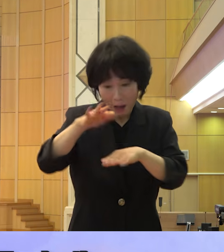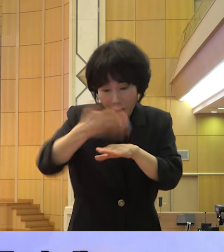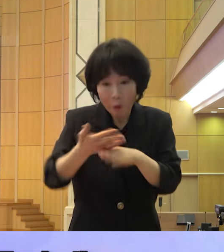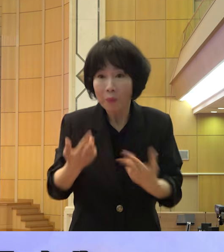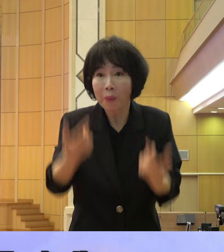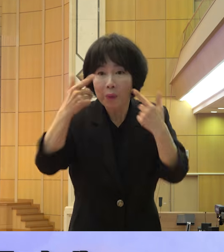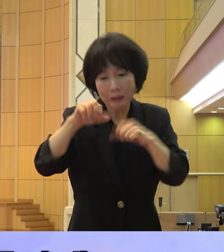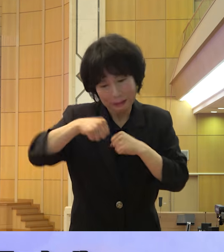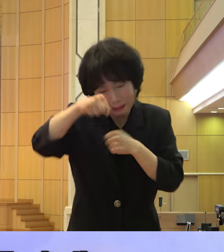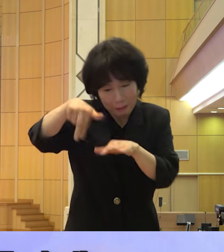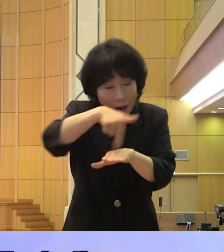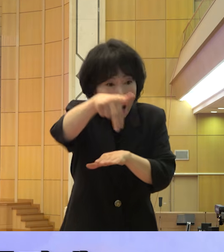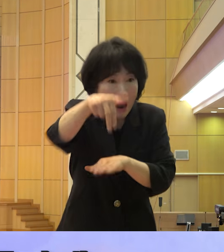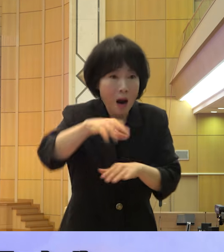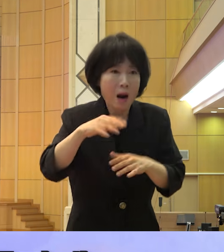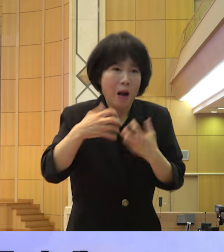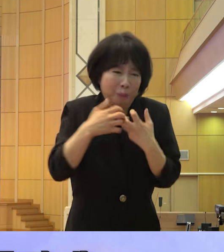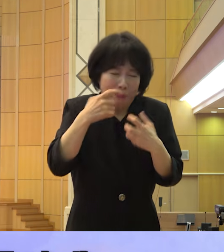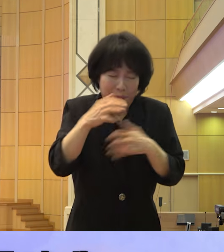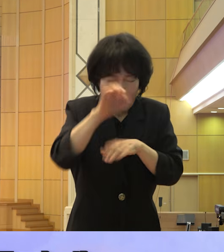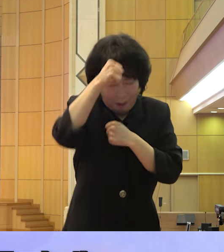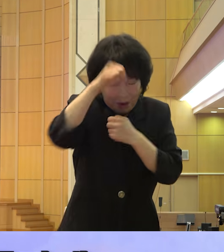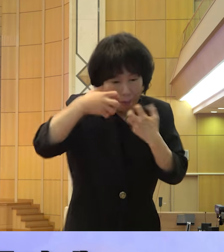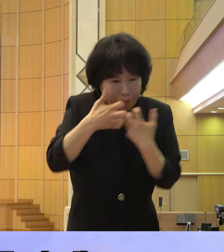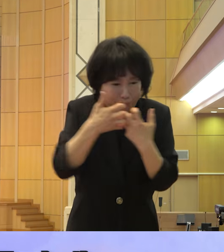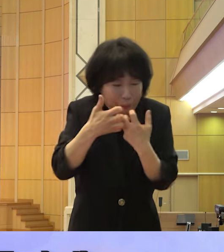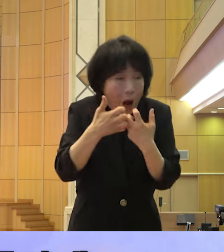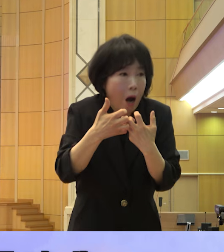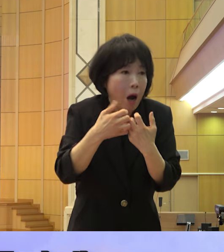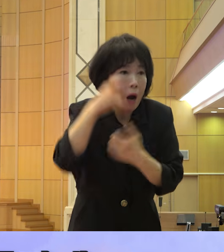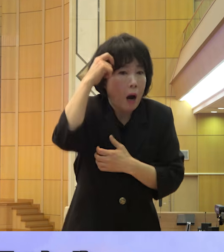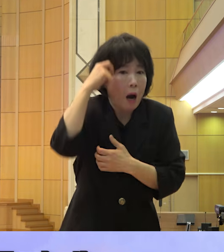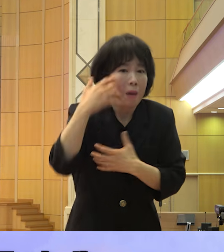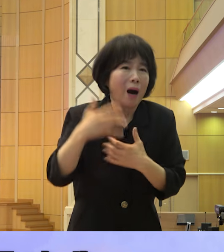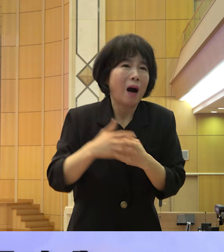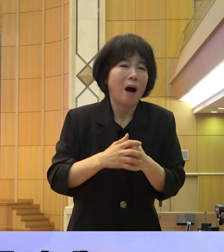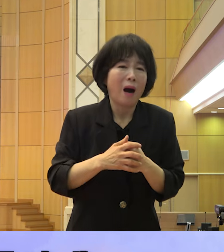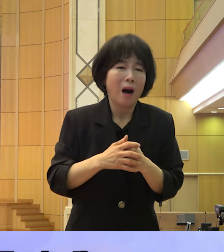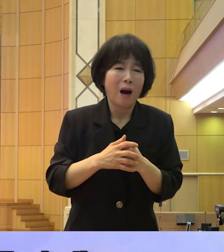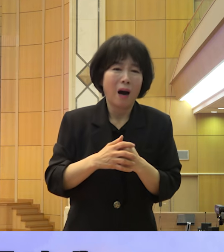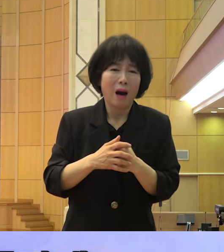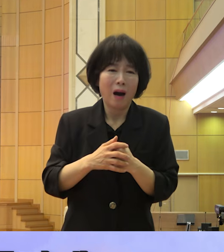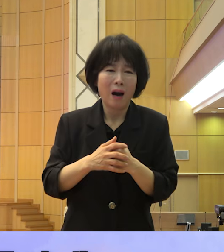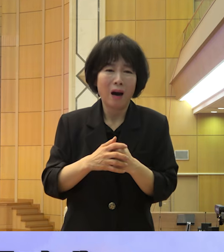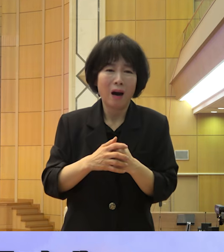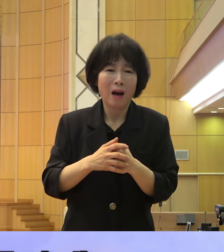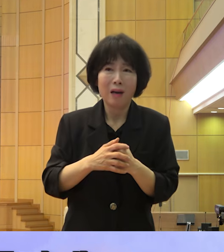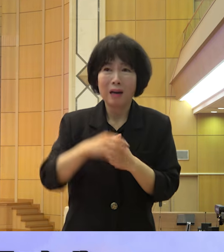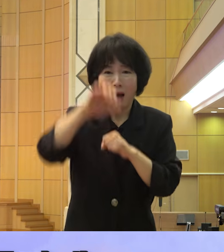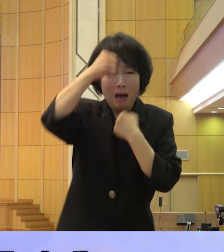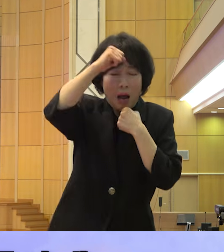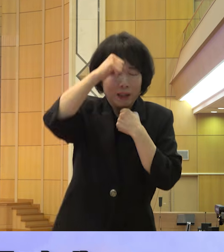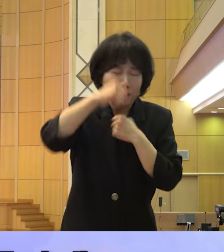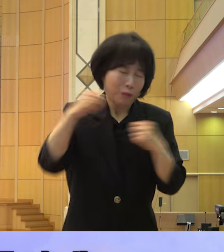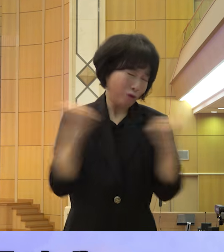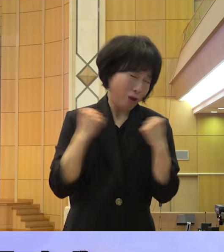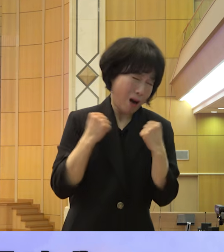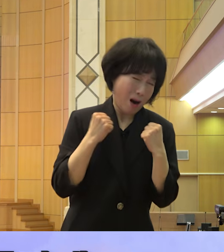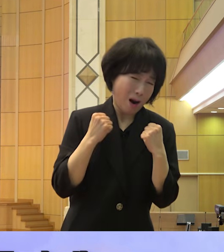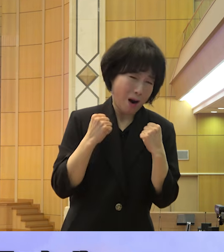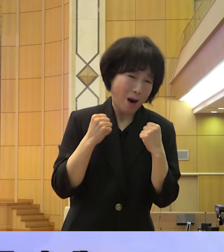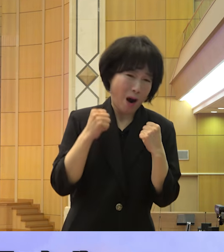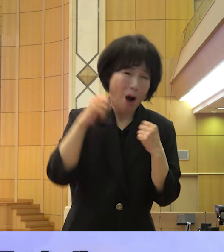그냥 막 그냥 네 발인지 내 발인지도 몰라. 감각이 없을 정도야. 그래가지고 연탄 뿌리다가 바로 갖다 척 올려놓으면 연탄 뿌리 뭐라고 말하는지